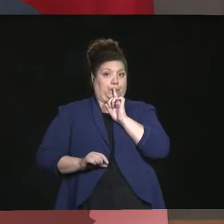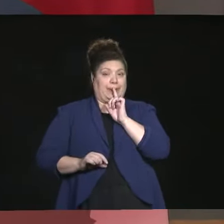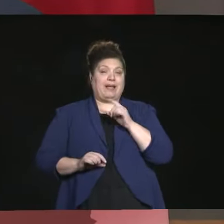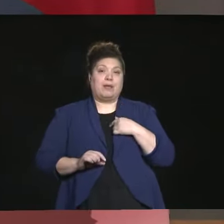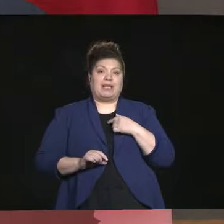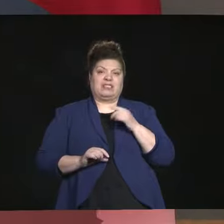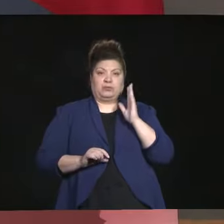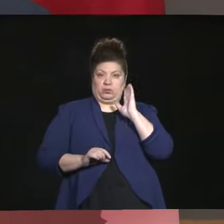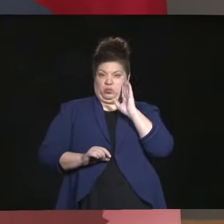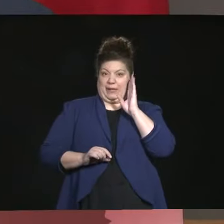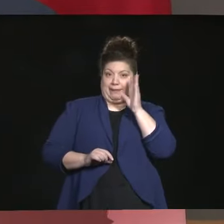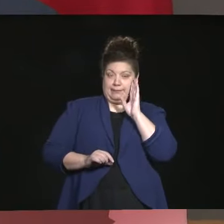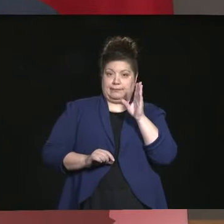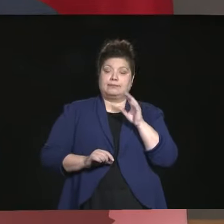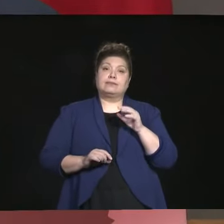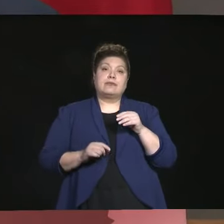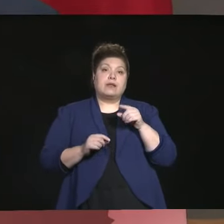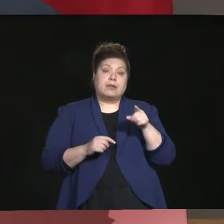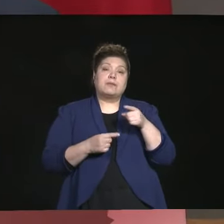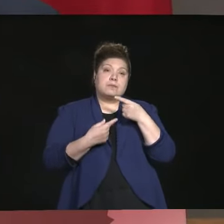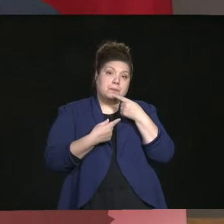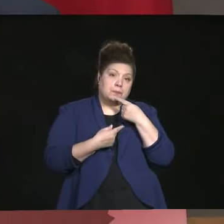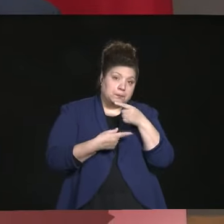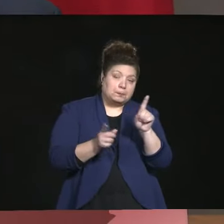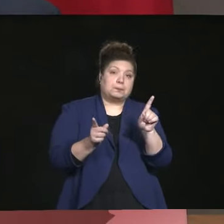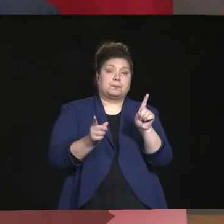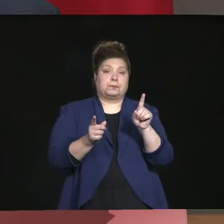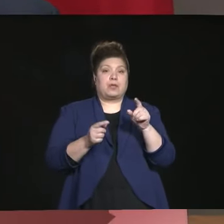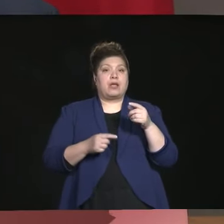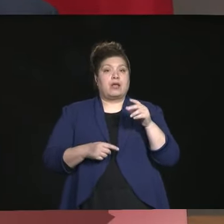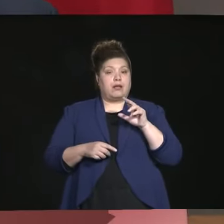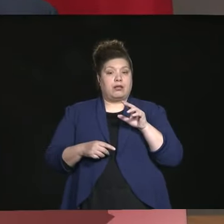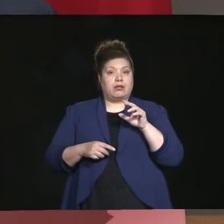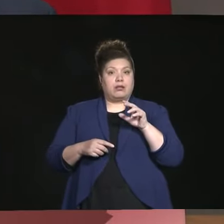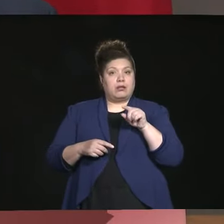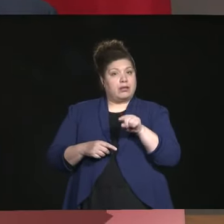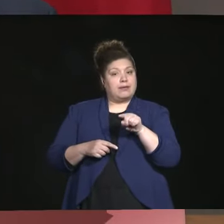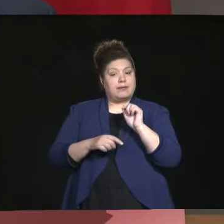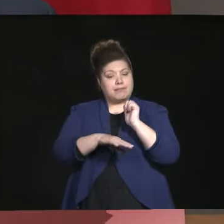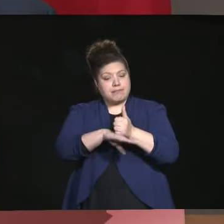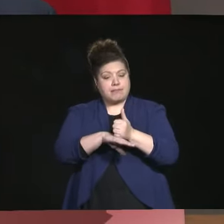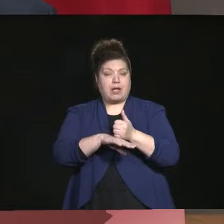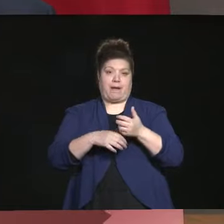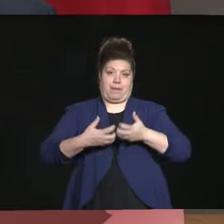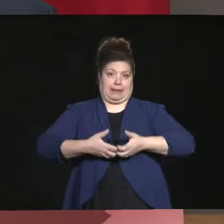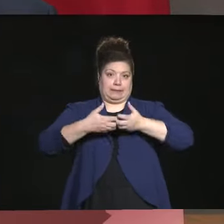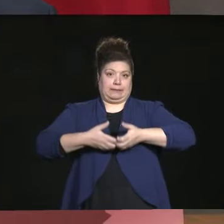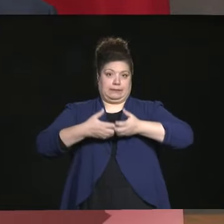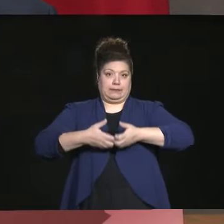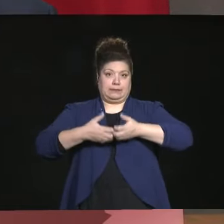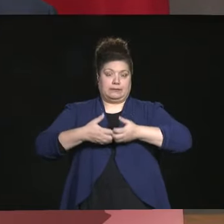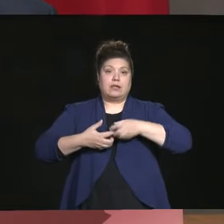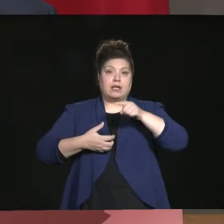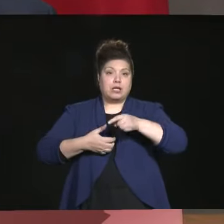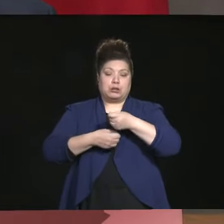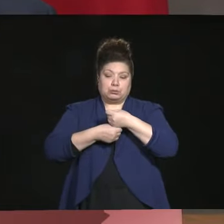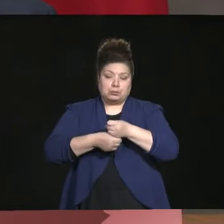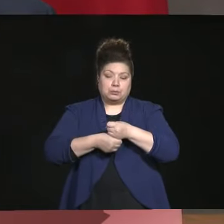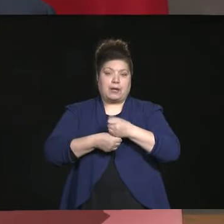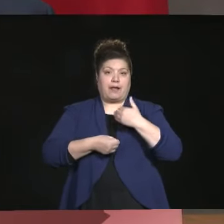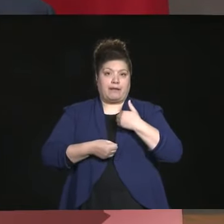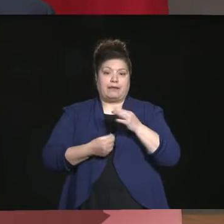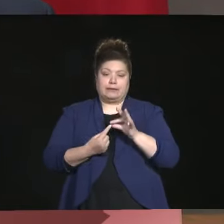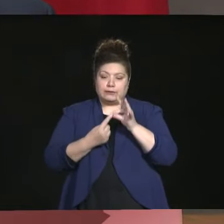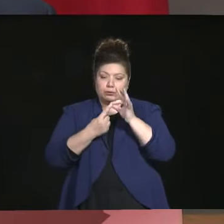fabriquer l'équipement essentiel ici à Montréal, seulement pour les Canadiens pour le moment. Et j'espère d'envoyer pour les